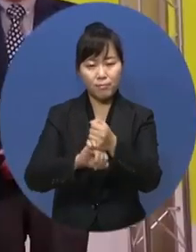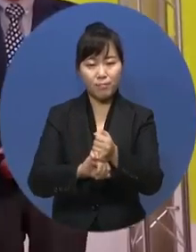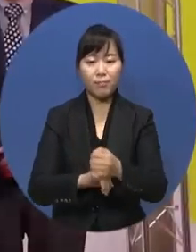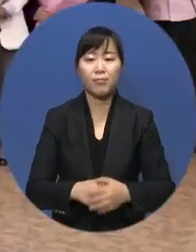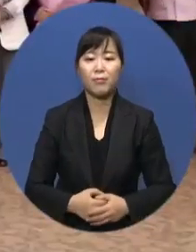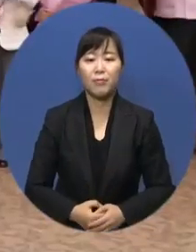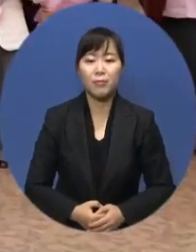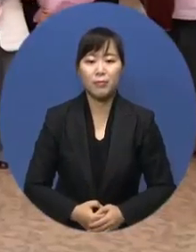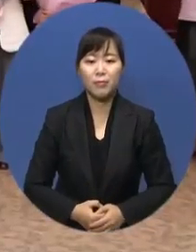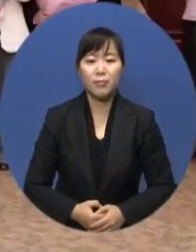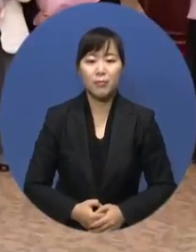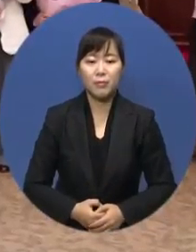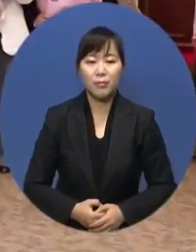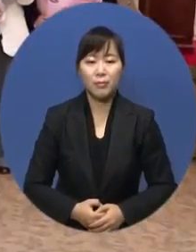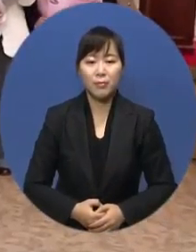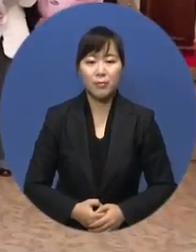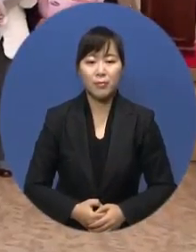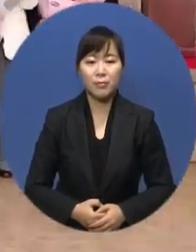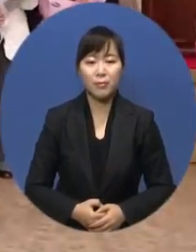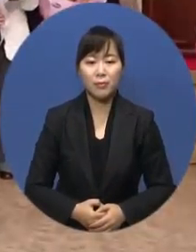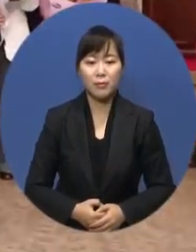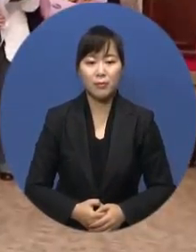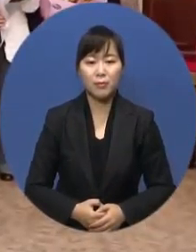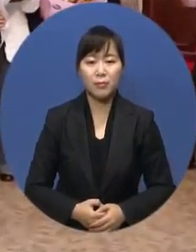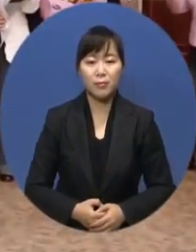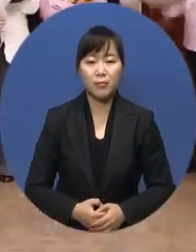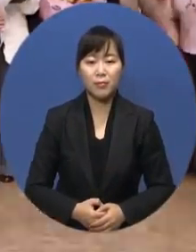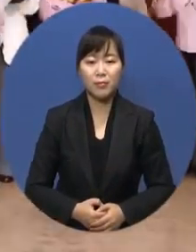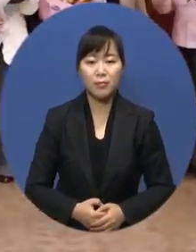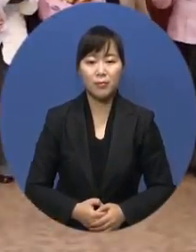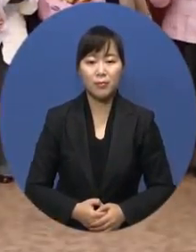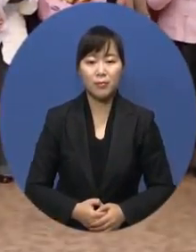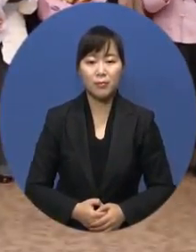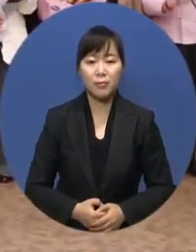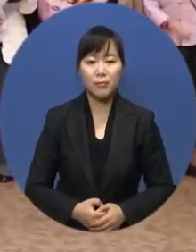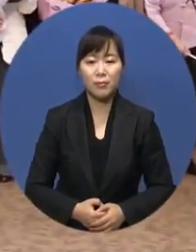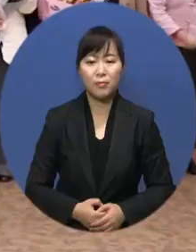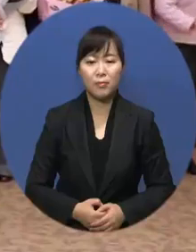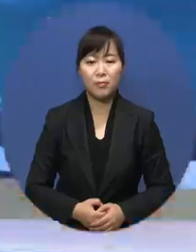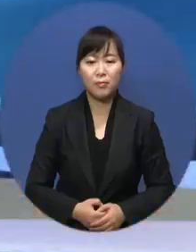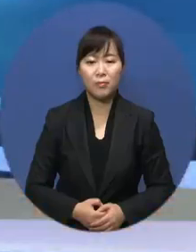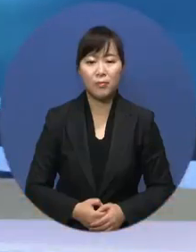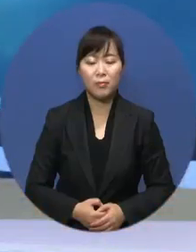밝혔습니다. 복지TV 뉴스 이영수입니다.